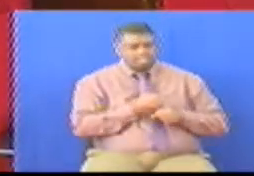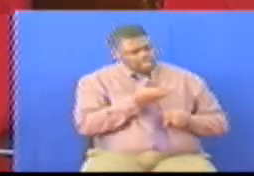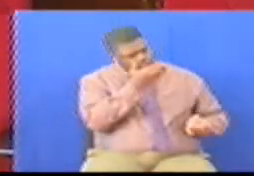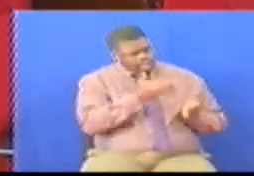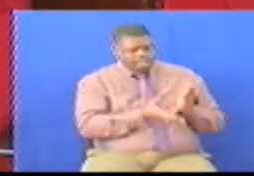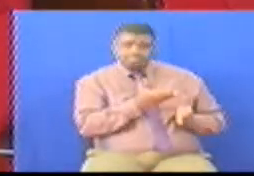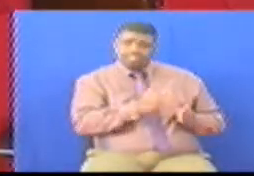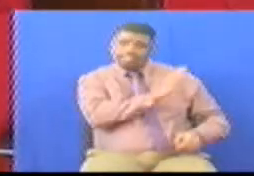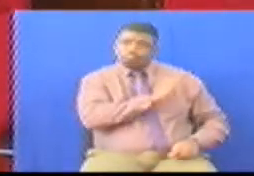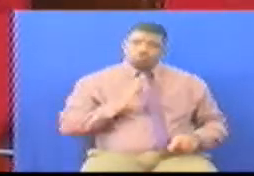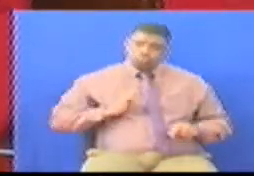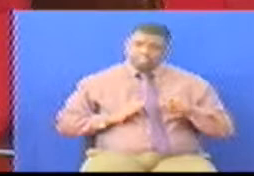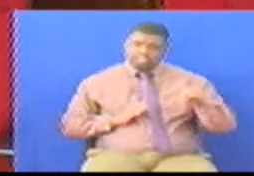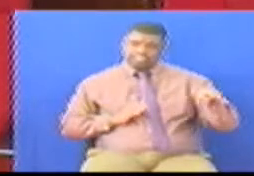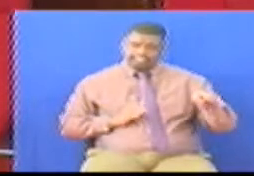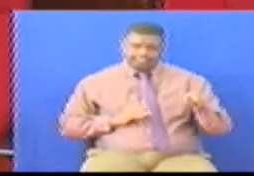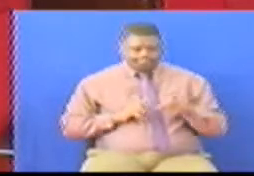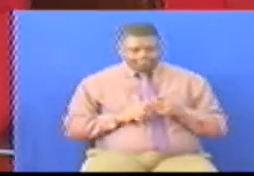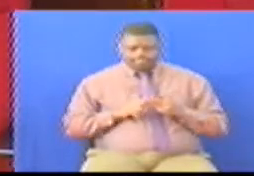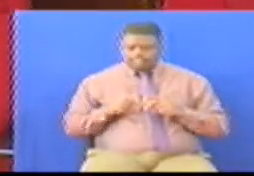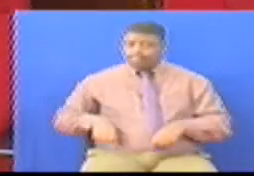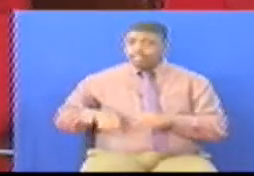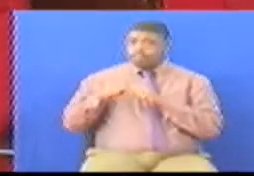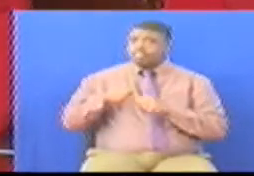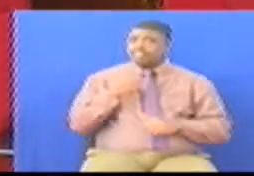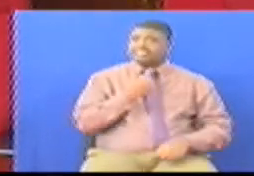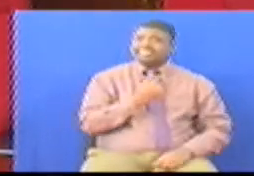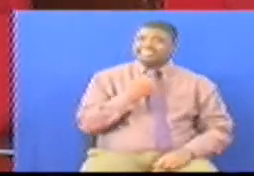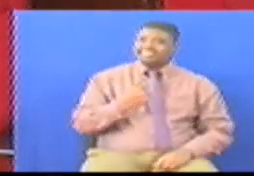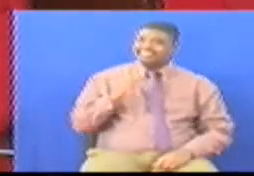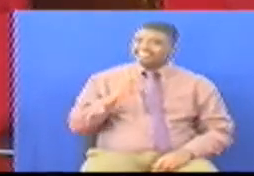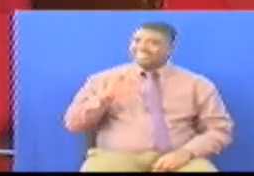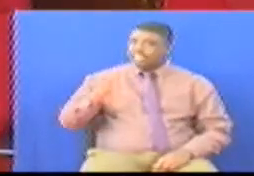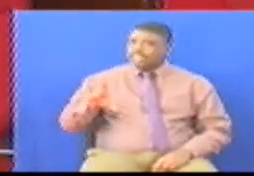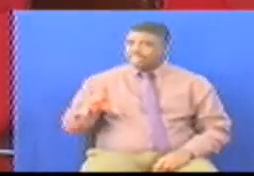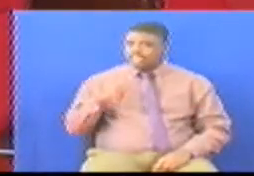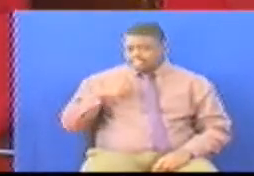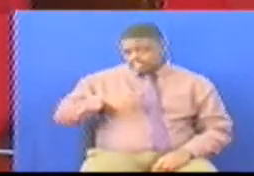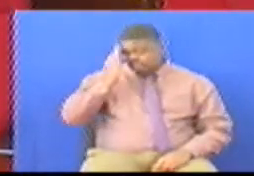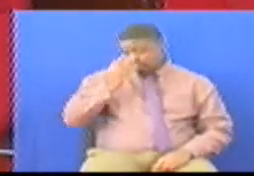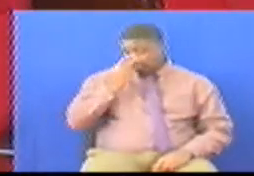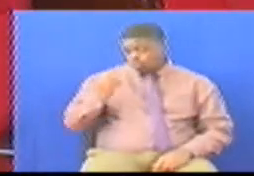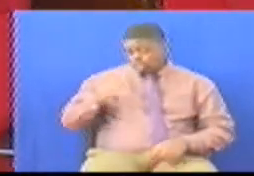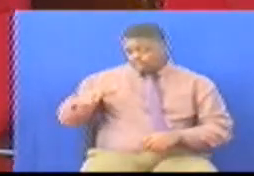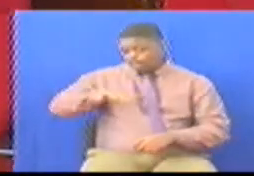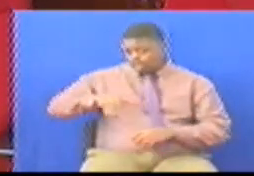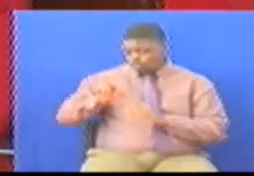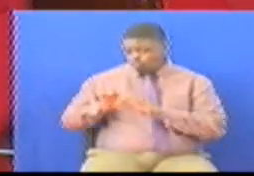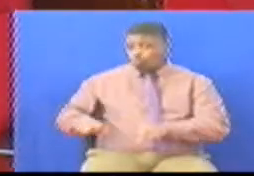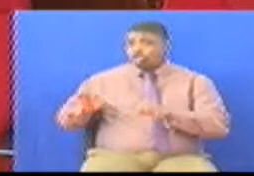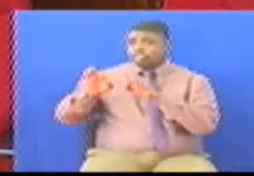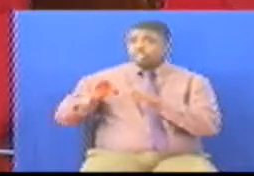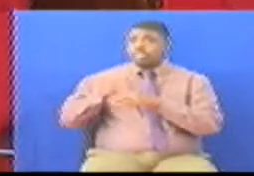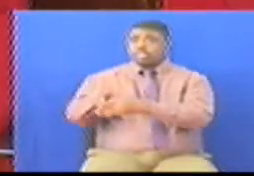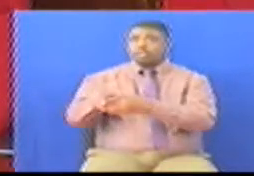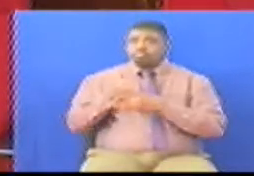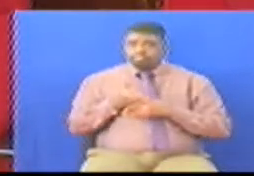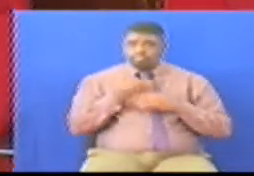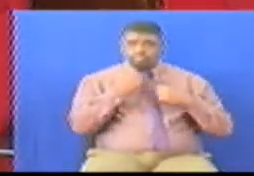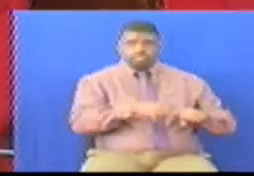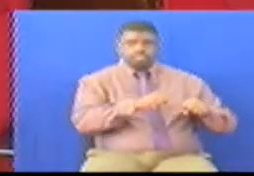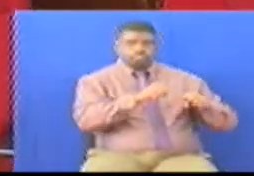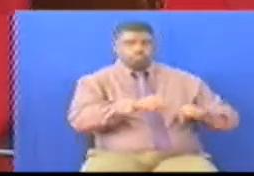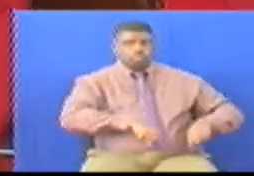bodi na management ya TTCL. Kwa kufanya hivyo, serikali itabaini maeneo ya kuboresha ili kampuni hiyo iendeshwe katika misingi ya utawala